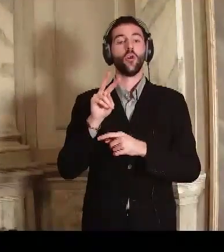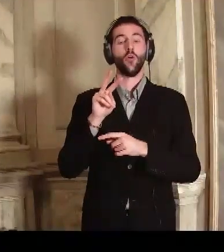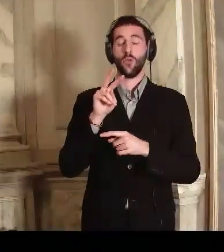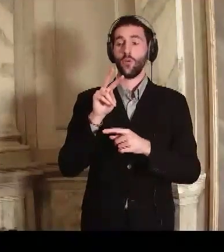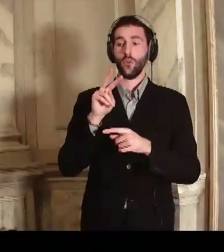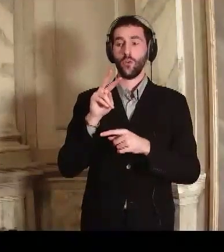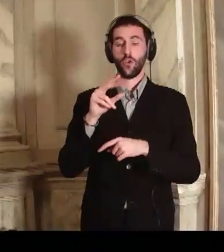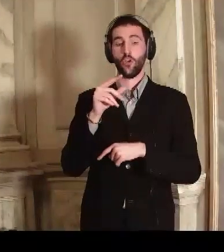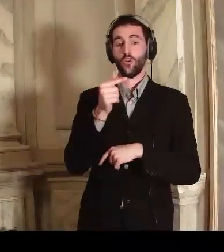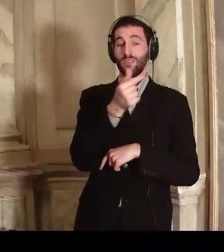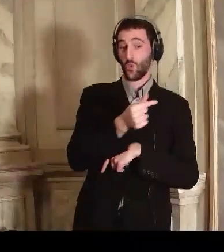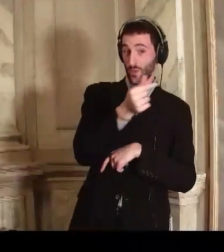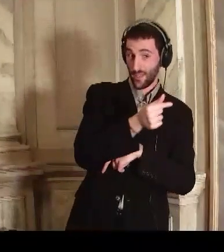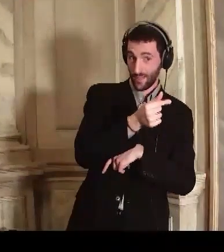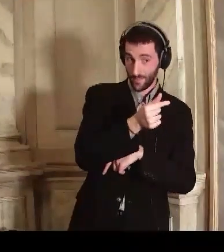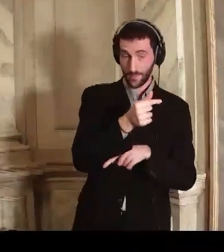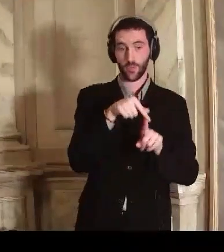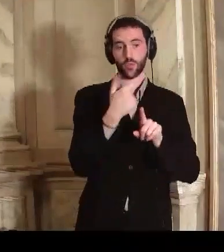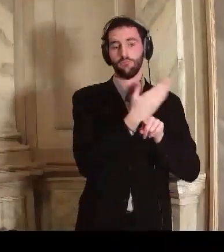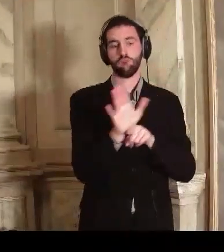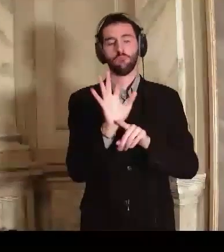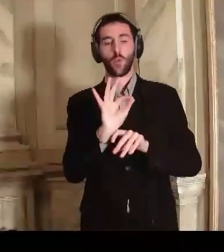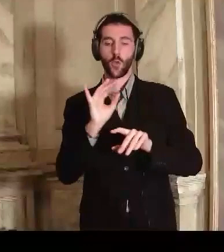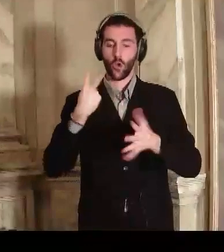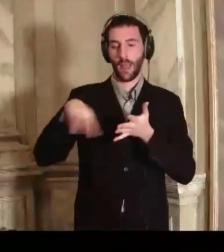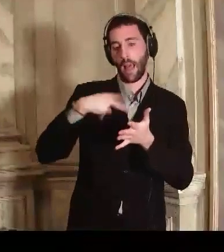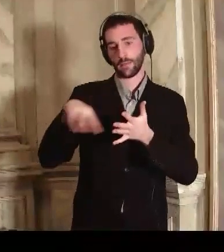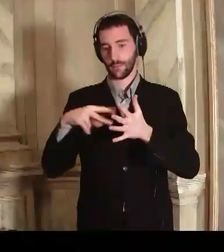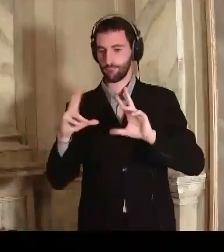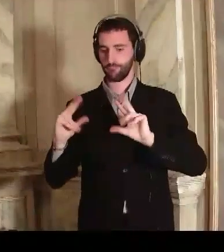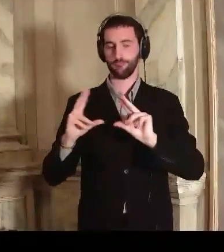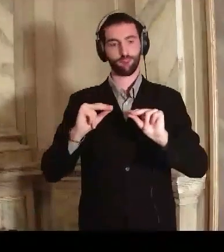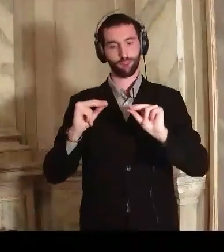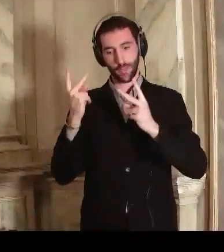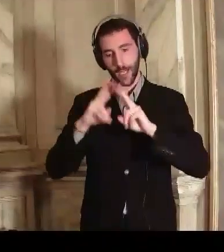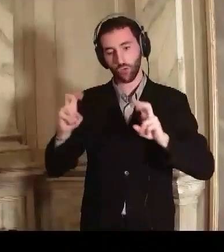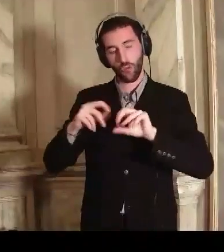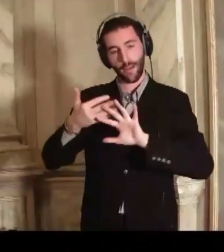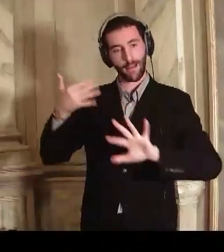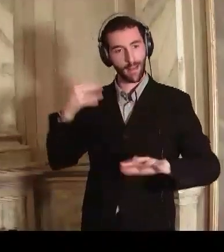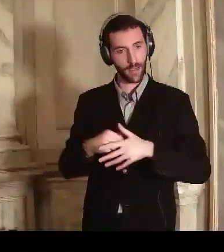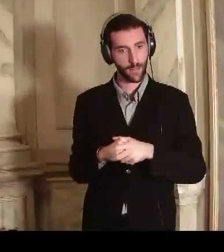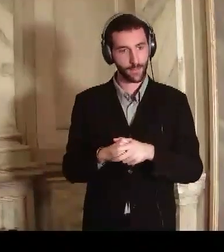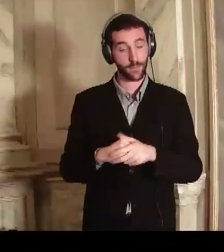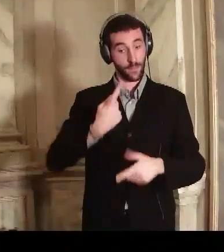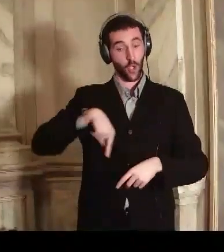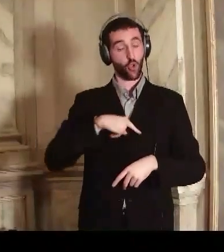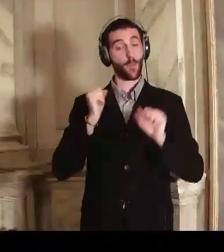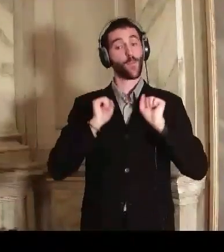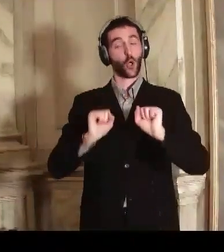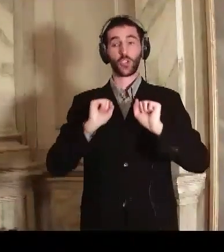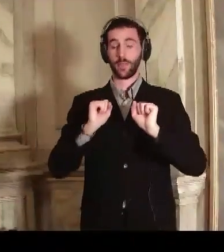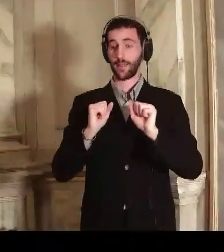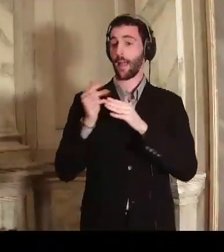nel mondo per commissioni della Biennale Danza ha generato candidature sorprendenti. L'iniziativa non solo ci offre l'opportunità di scoprire